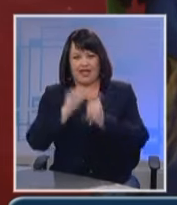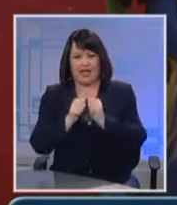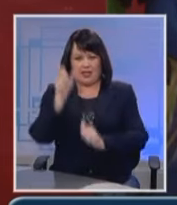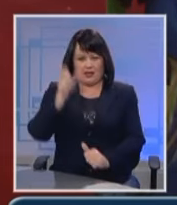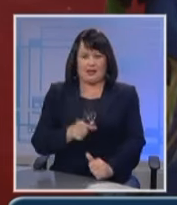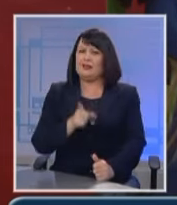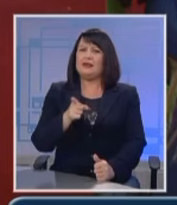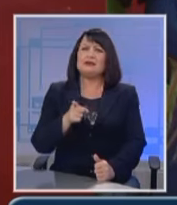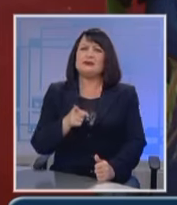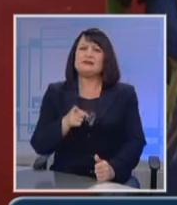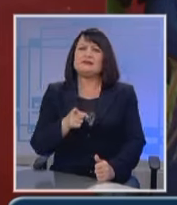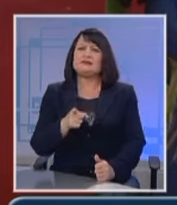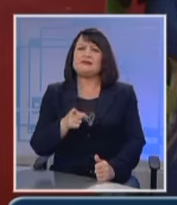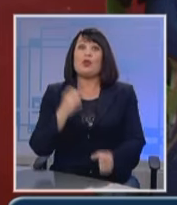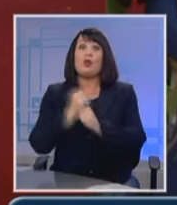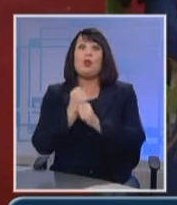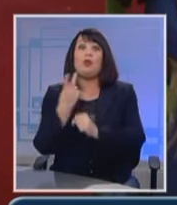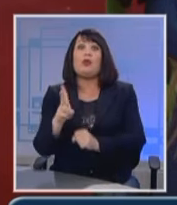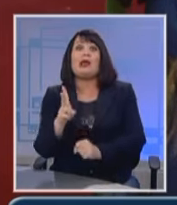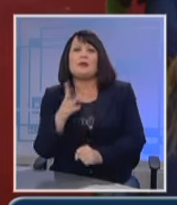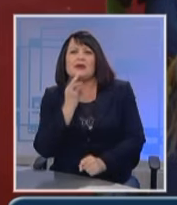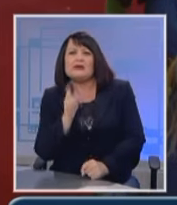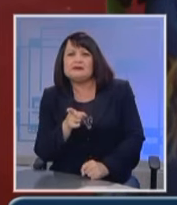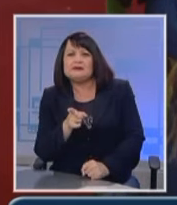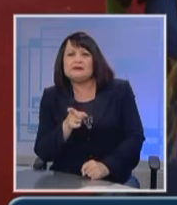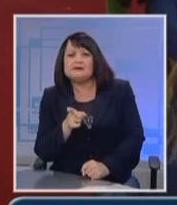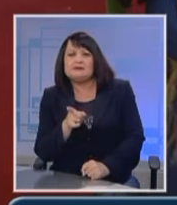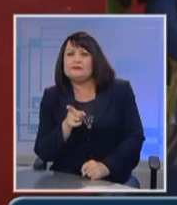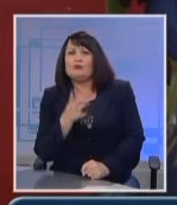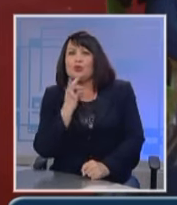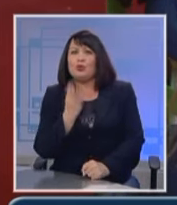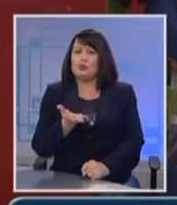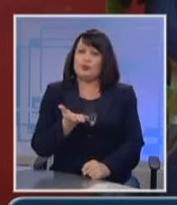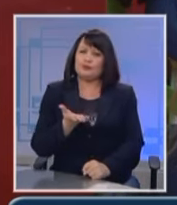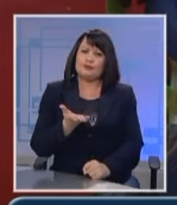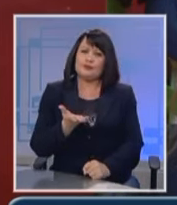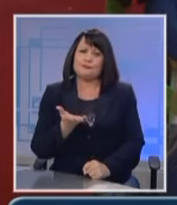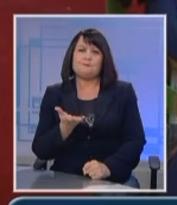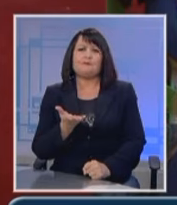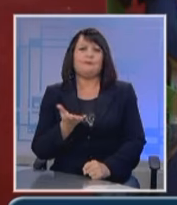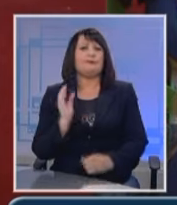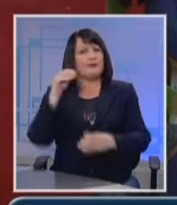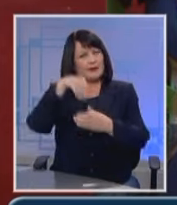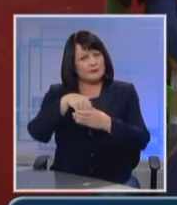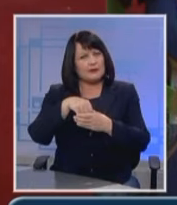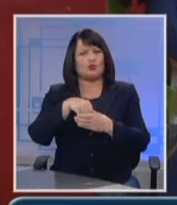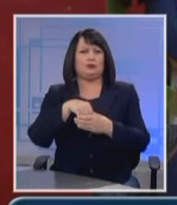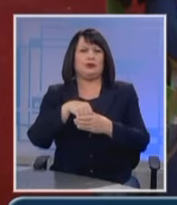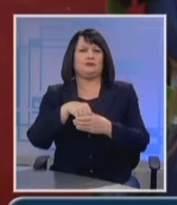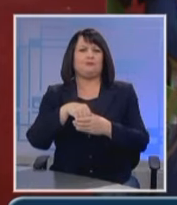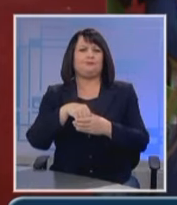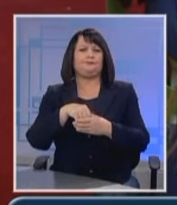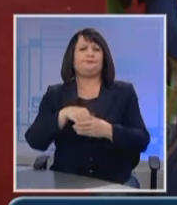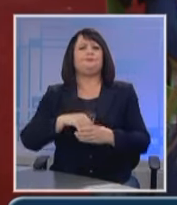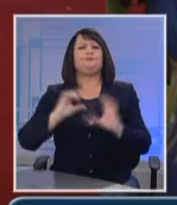αθλητής θεωρείται ότι αυτό είναι το επάγγελμά του. Καθώς το να συμμετάσχει σε μια